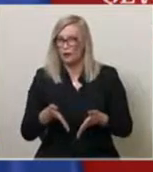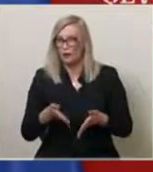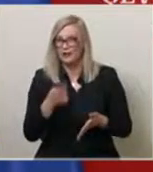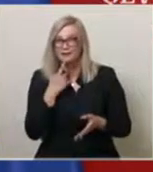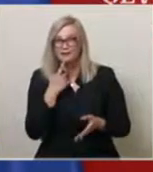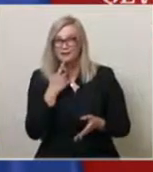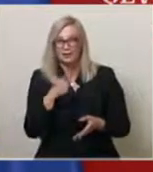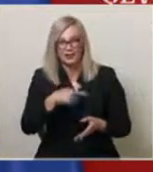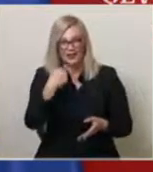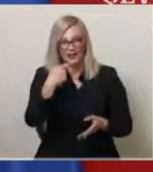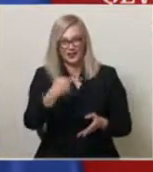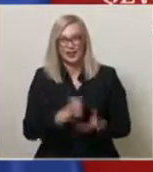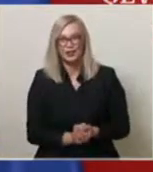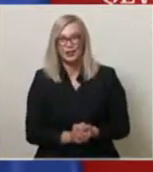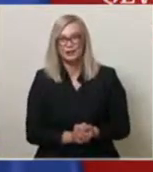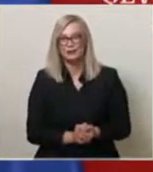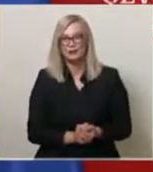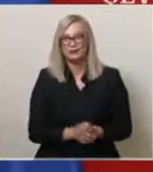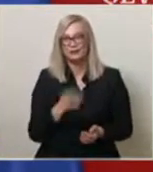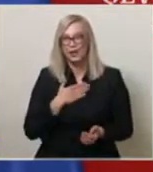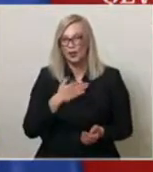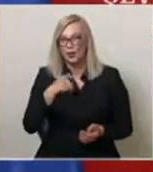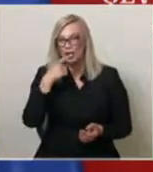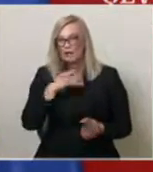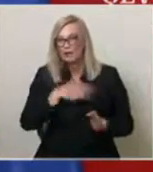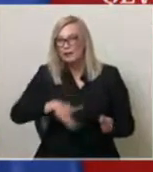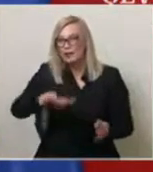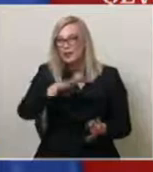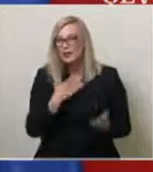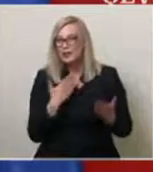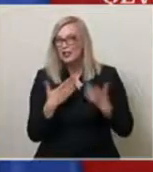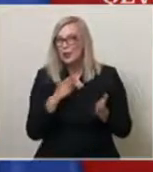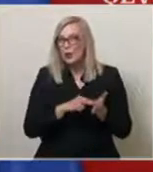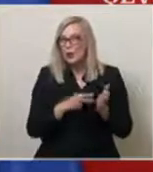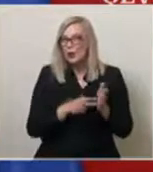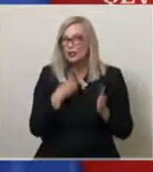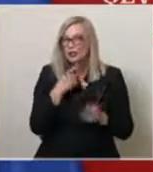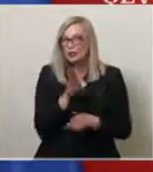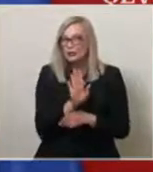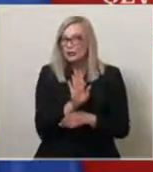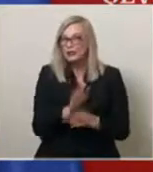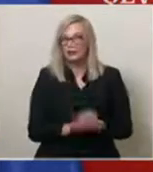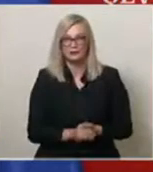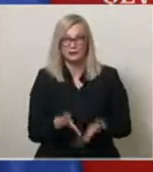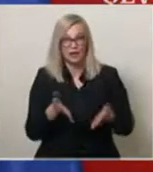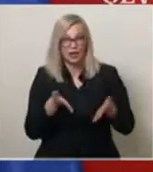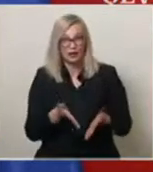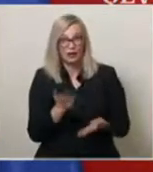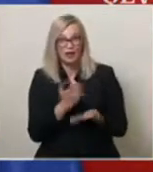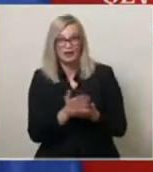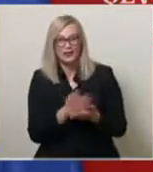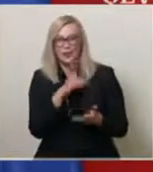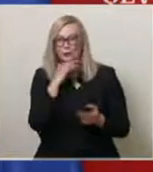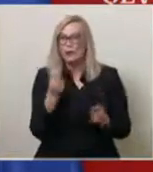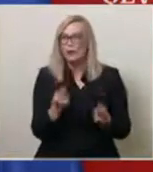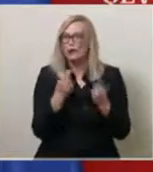ја изразиме, а го изразуваме и на сите состаноци со политичките представници, е тоа дека е